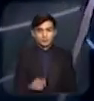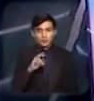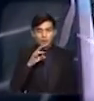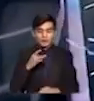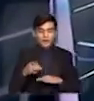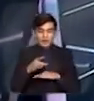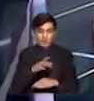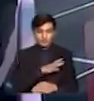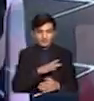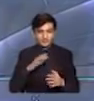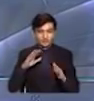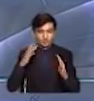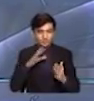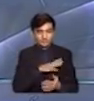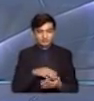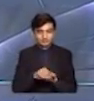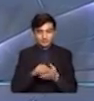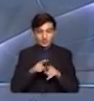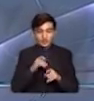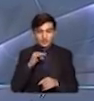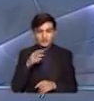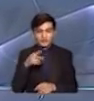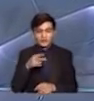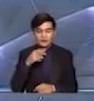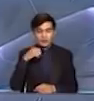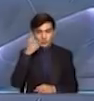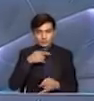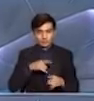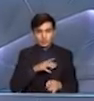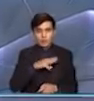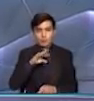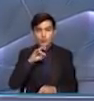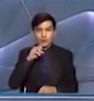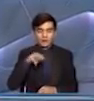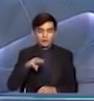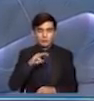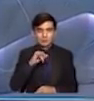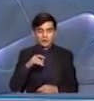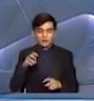ауданында қақтығыстан кейін туыстары 2000 жыл туған Мұрат Мырзаханұлын іздеп жатыр.